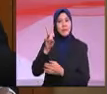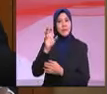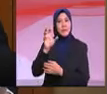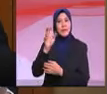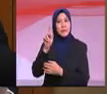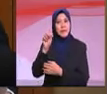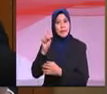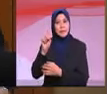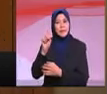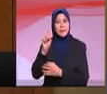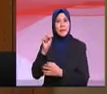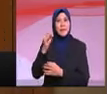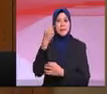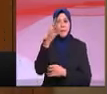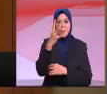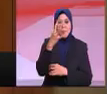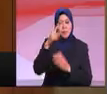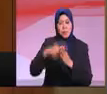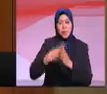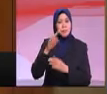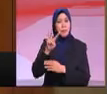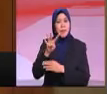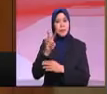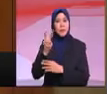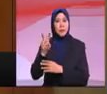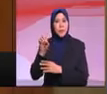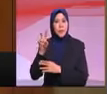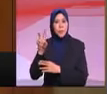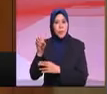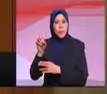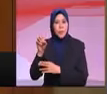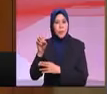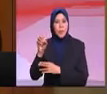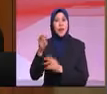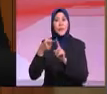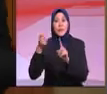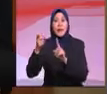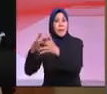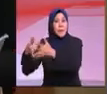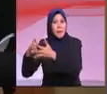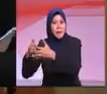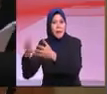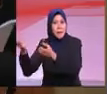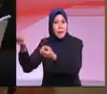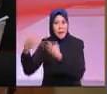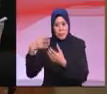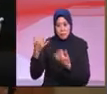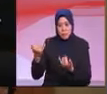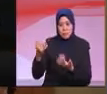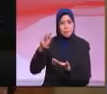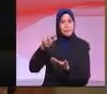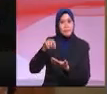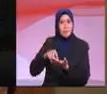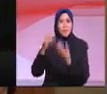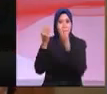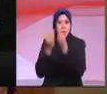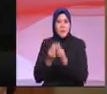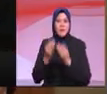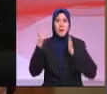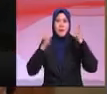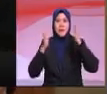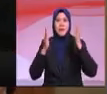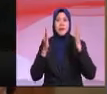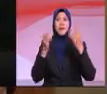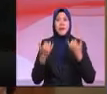pada 14 hari bulan 4 2020. Itu daripada JP Morgan seperti yang Tan Sri DG sebut tadi. Dan kalau